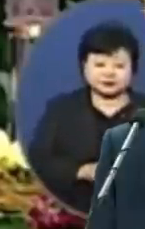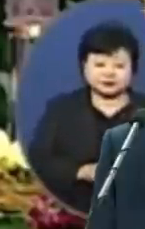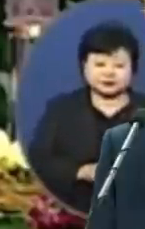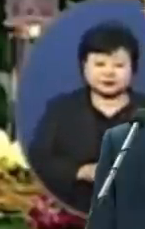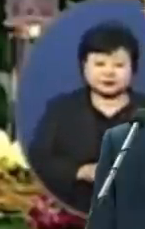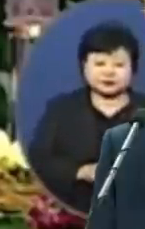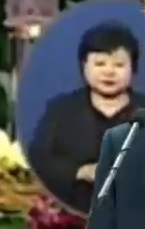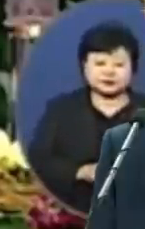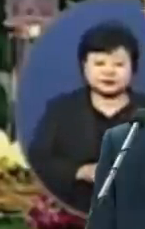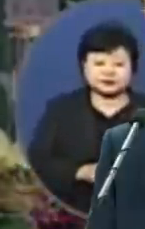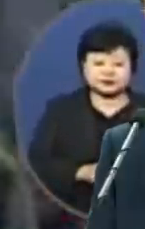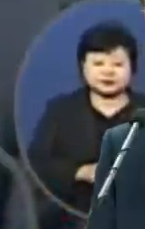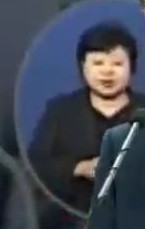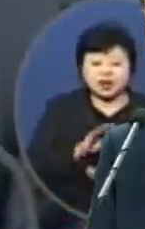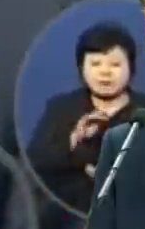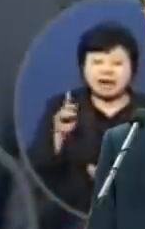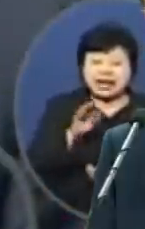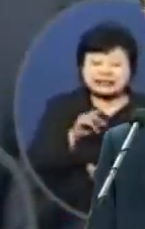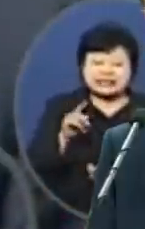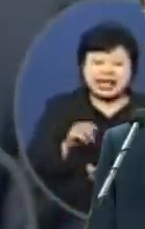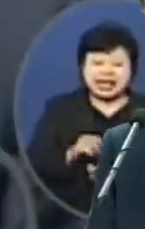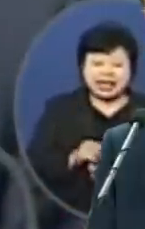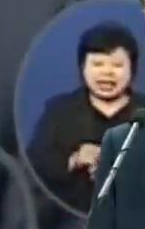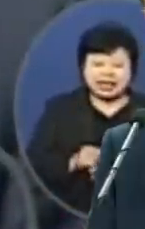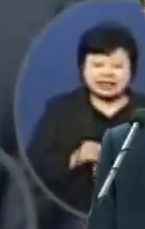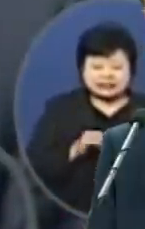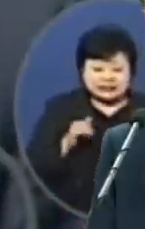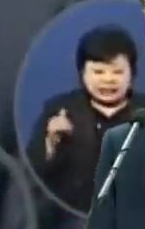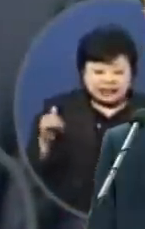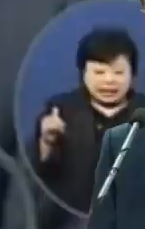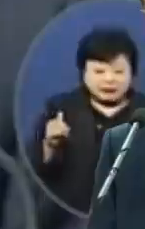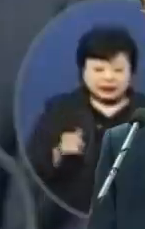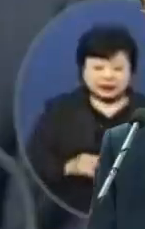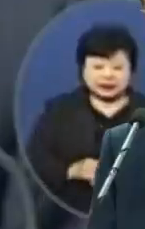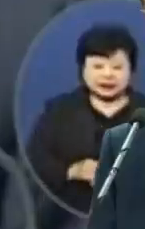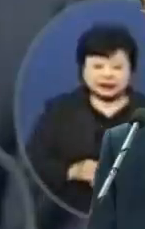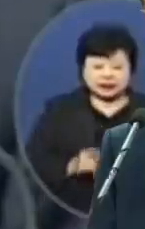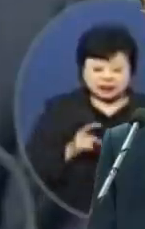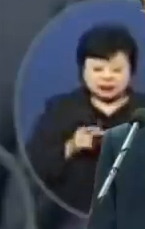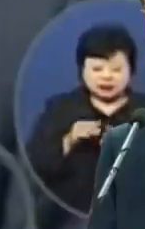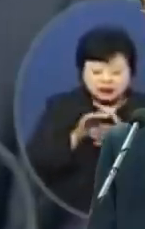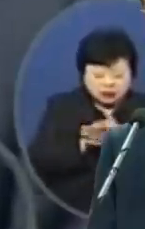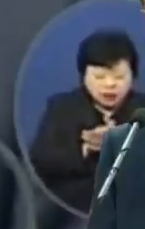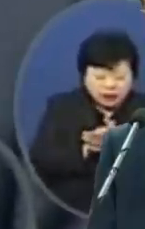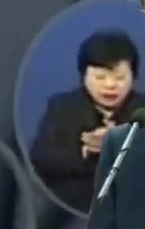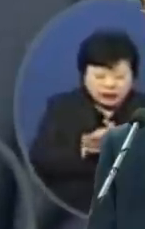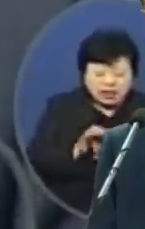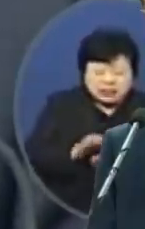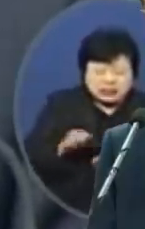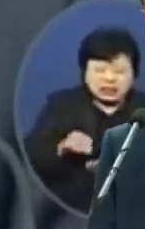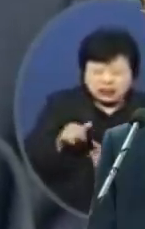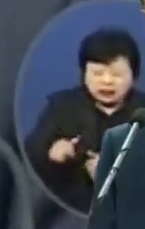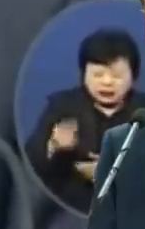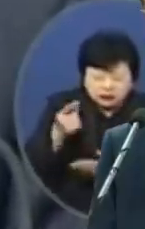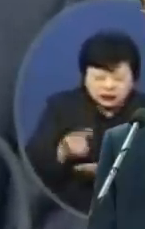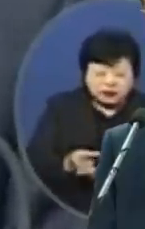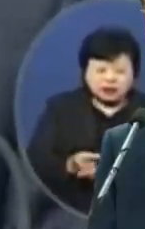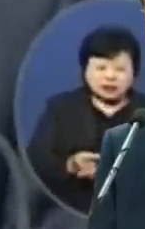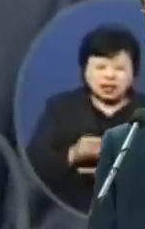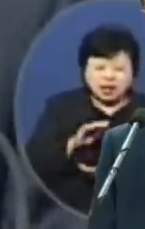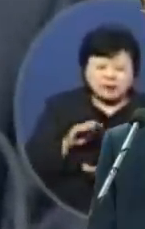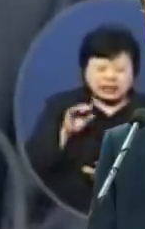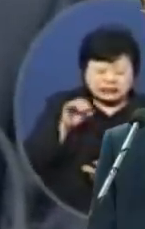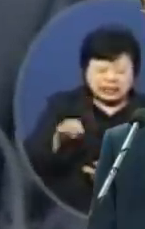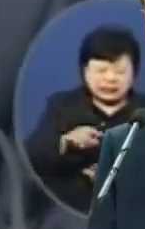바리새 교인이 성전에 기도하러 갔는데 세리가 따라 기도하러 갔는데 바리새 교인은 교법사와 함께 제